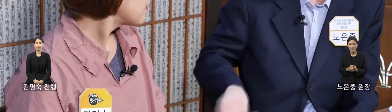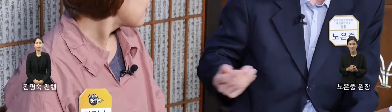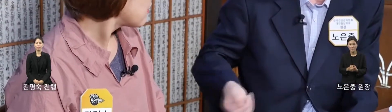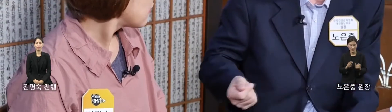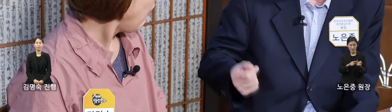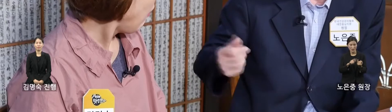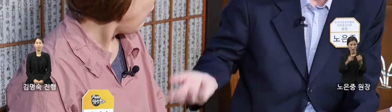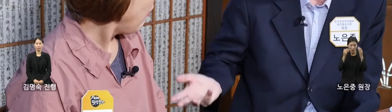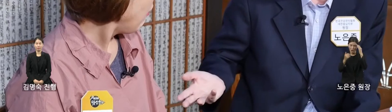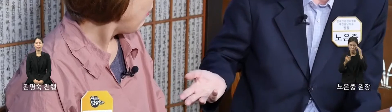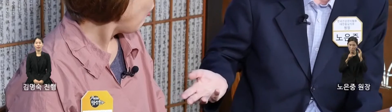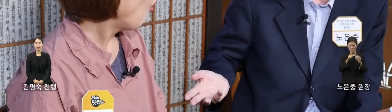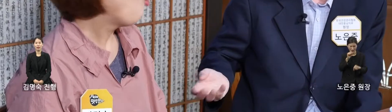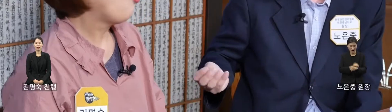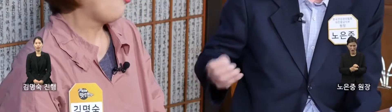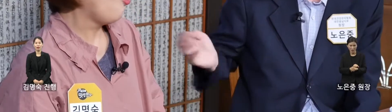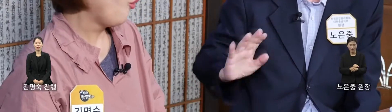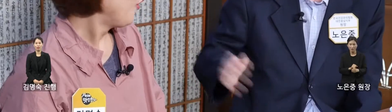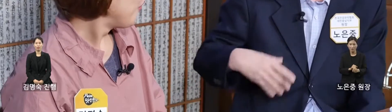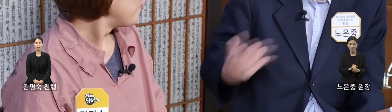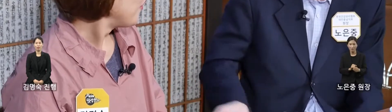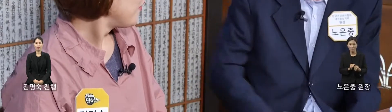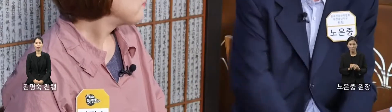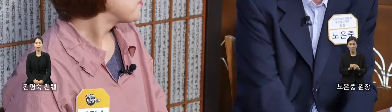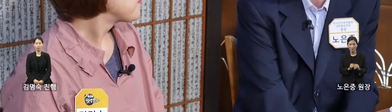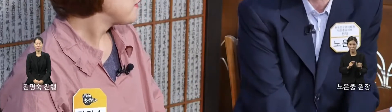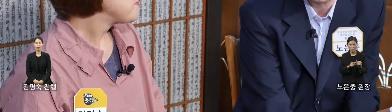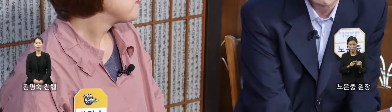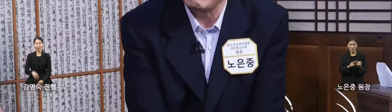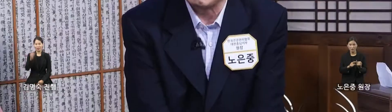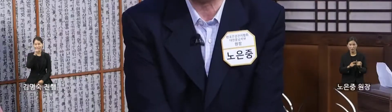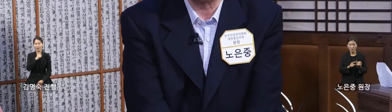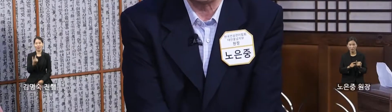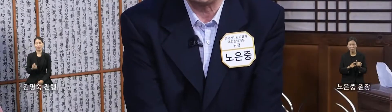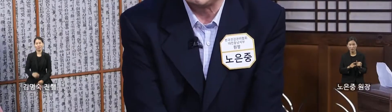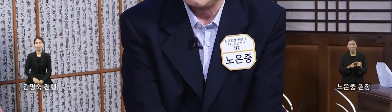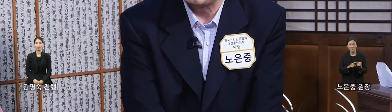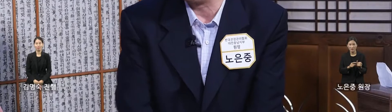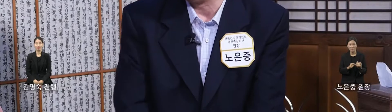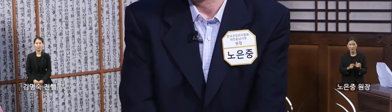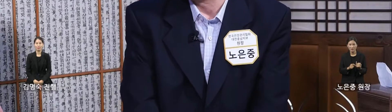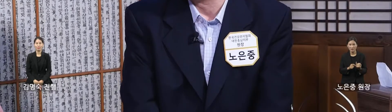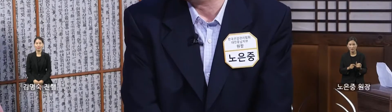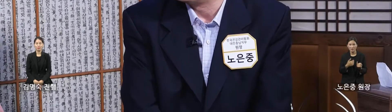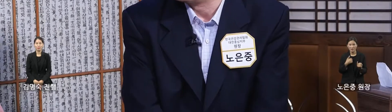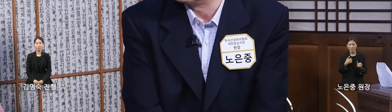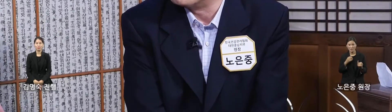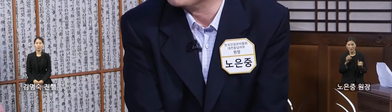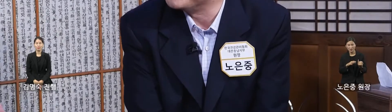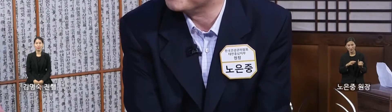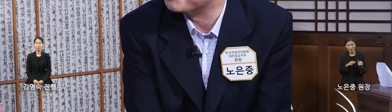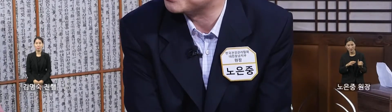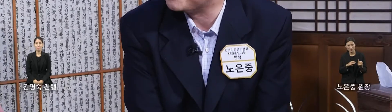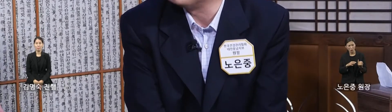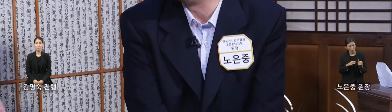말을 잘 하셔가지고 그런 분들도 계세요. 너무 말을 잘 하셔가지고 그런 분도 계시면 저희가 이분이 정말